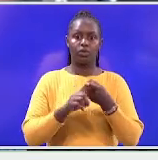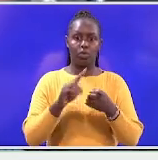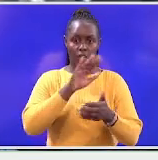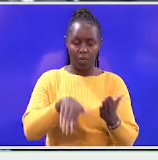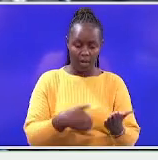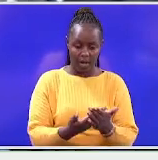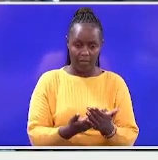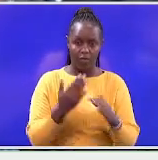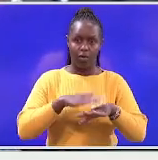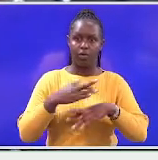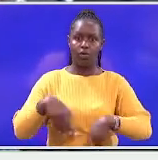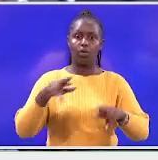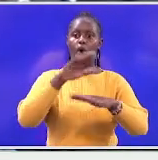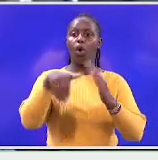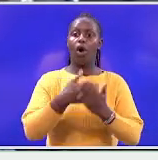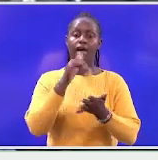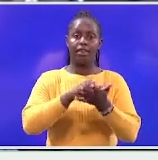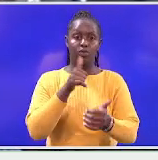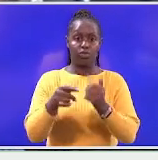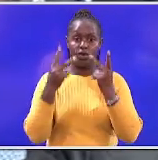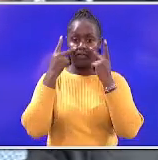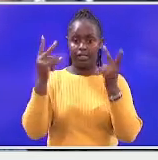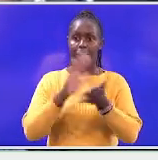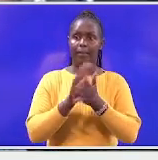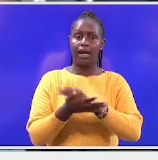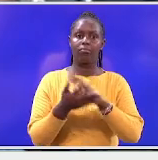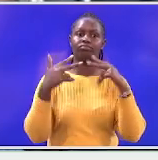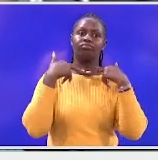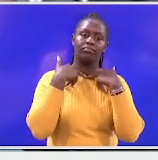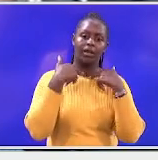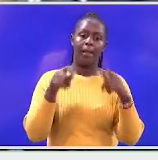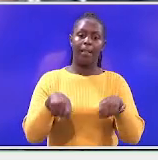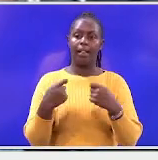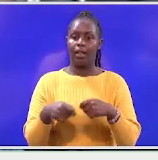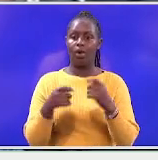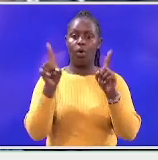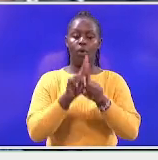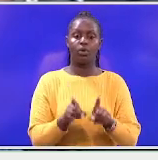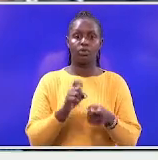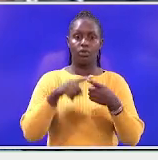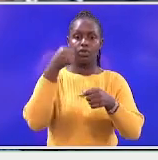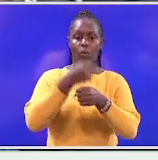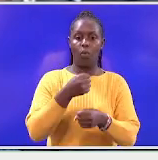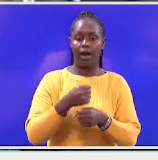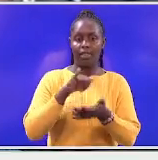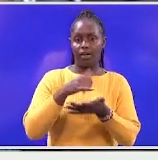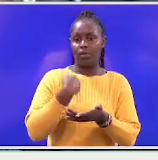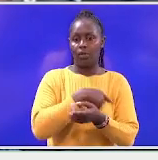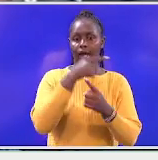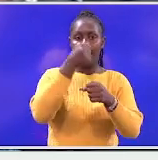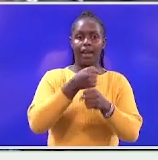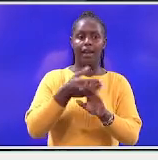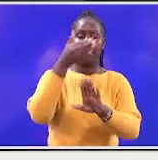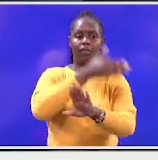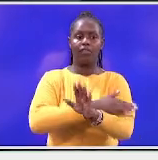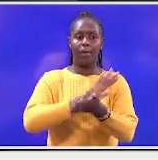tukiwekea rori. Hiyo mabarabara yote umeona inakwama, inafujika, mpaka kasi ambayo tulikuwa tumeamkia mchana kutwa yote inakuwa